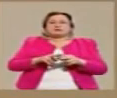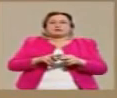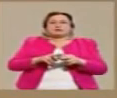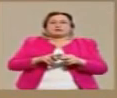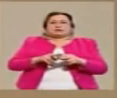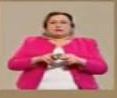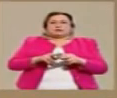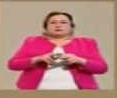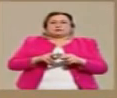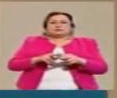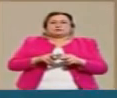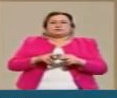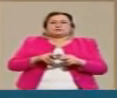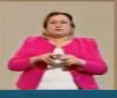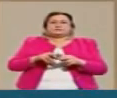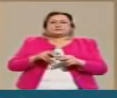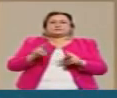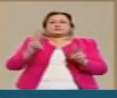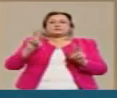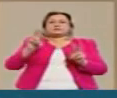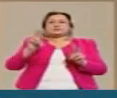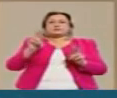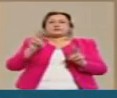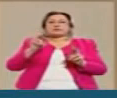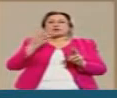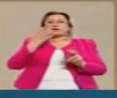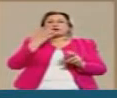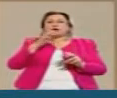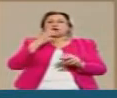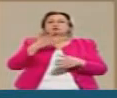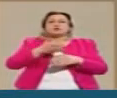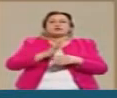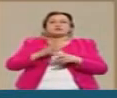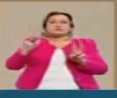хлеб, ыстық нан, сосын тағы да ночи в доме дружбы, яғни